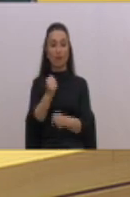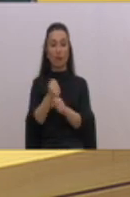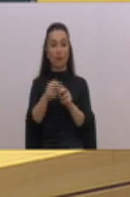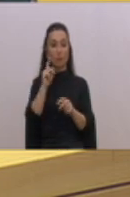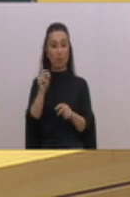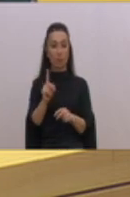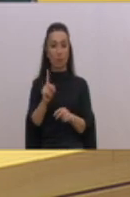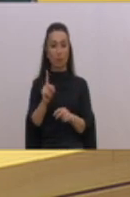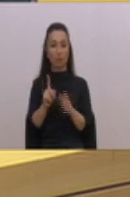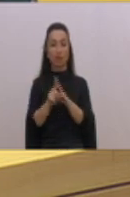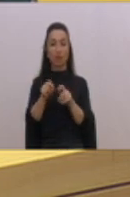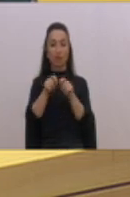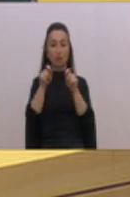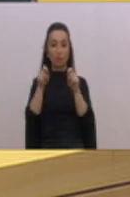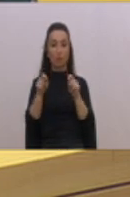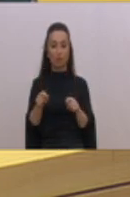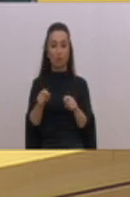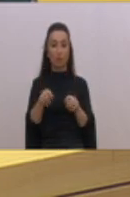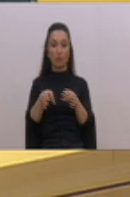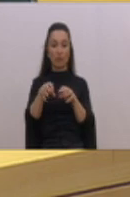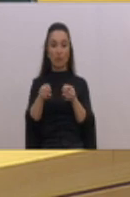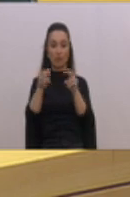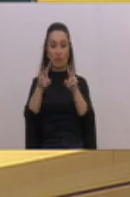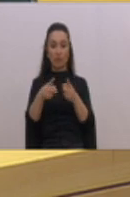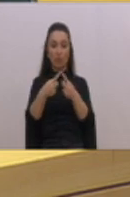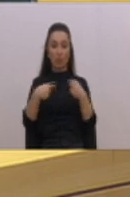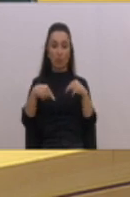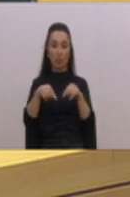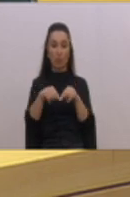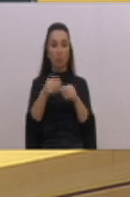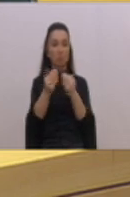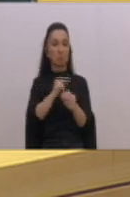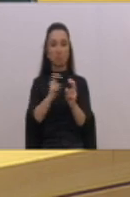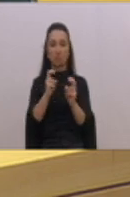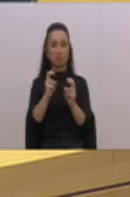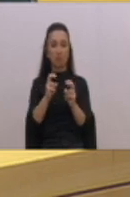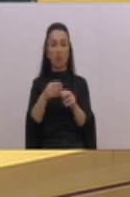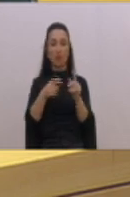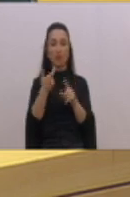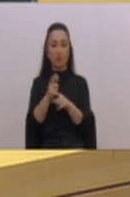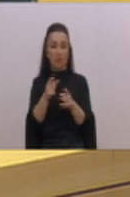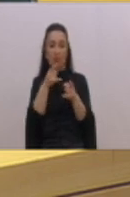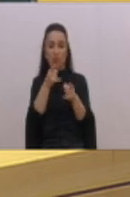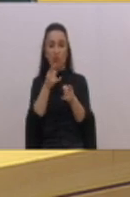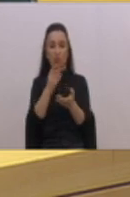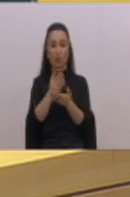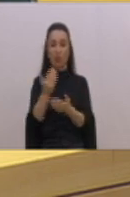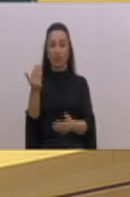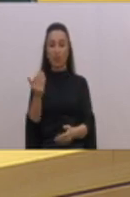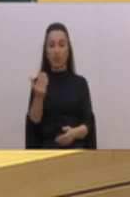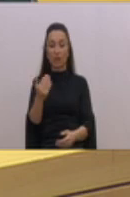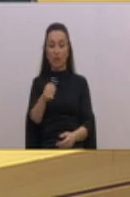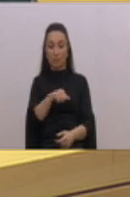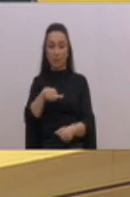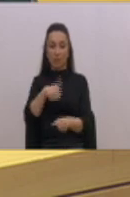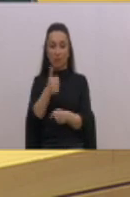რომ შექმნით ანტიკორუფციული სააგენტო გაურკვეველი ფუნქციებით. და რაც ყველაზე უფრო ცინიკურია, თქვენ თავარი